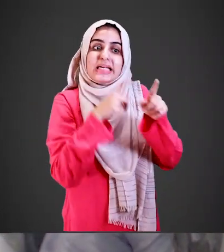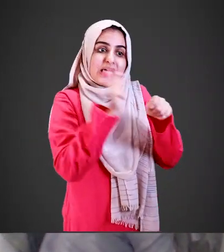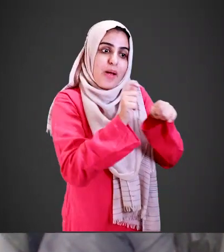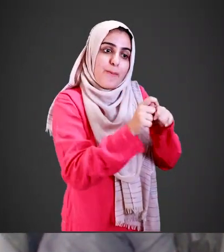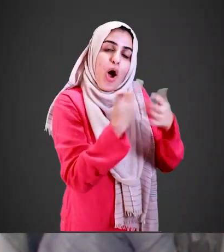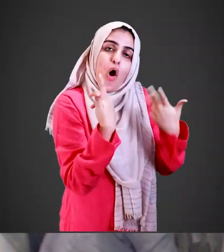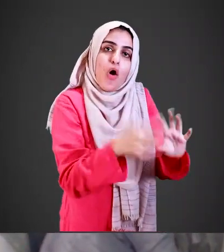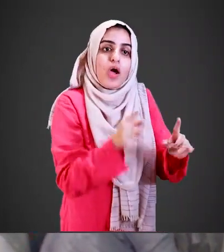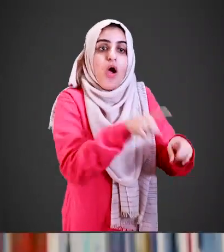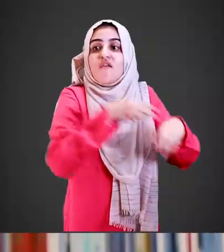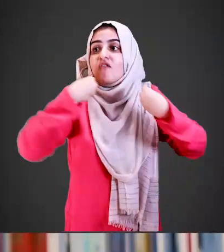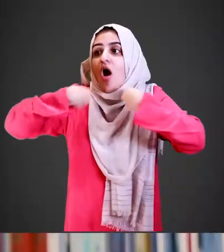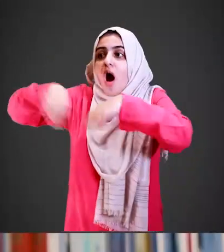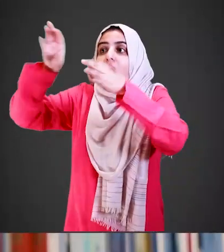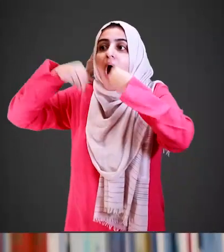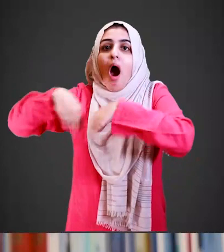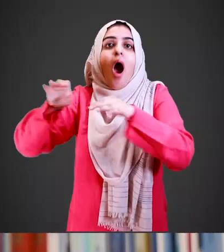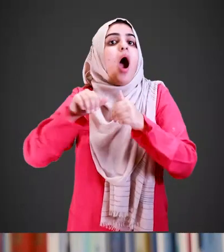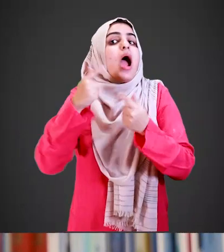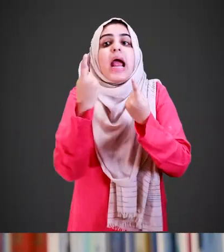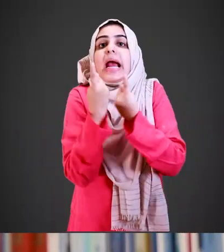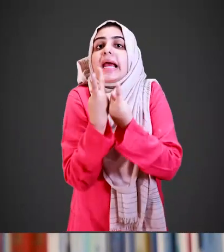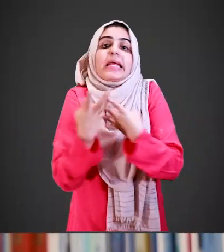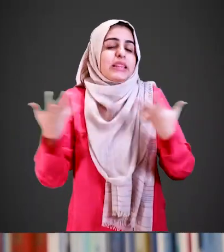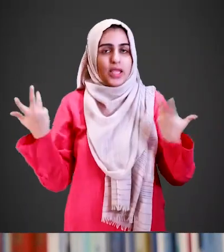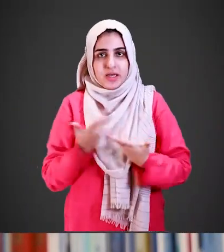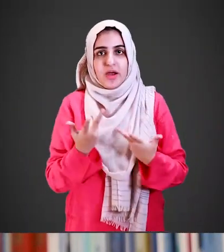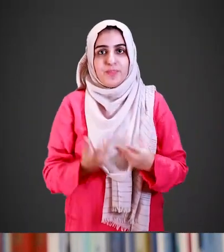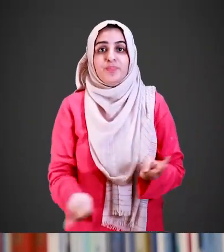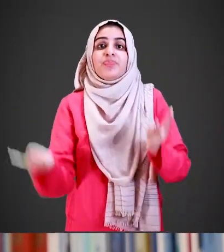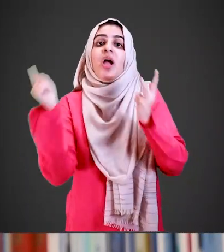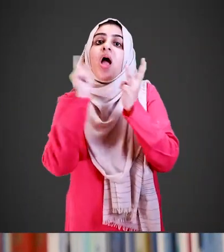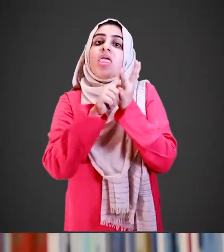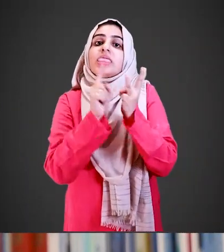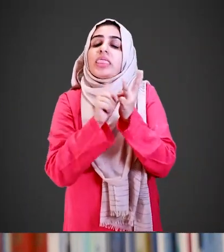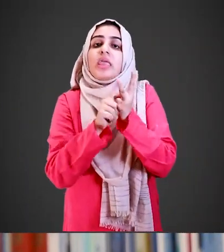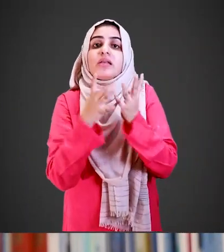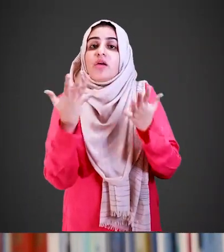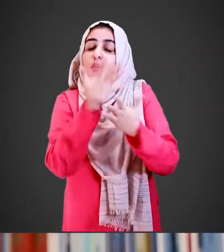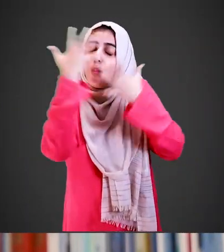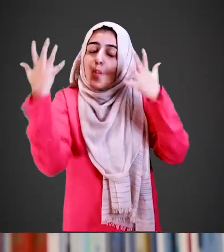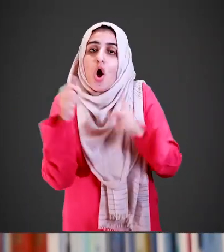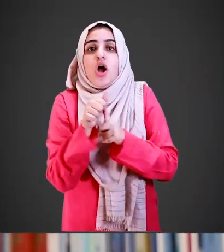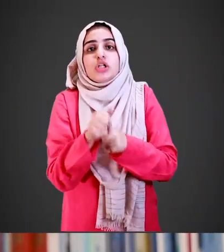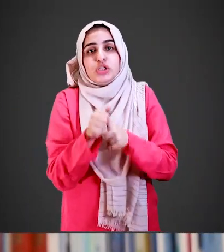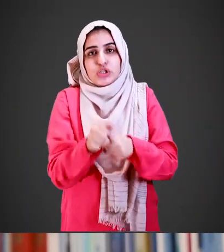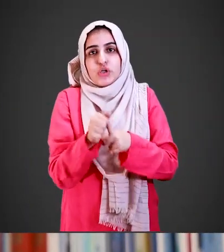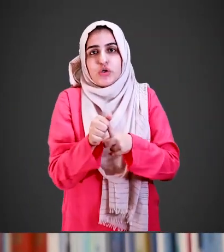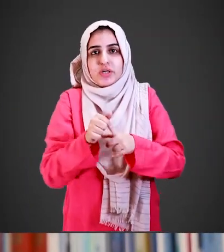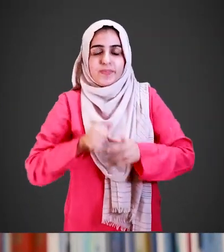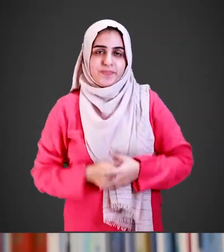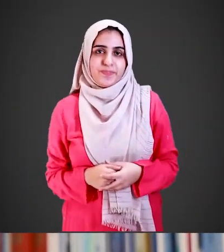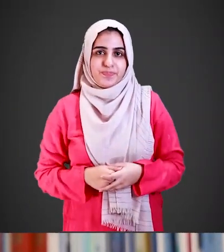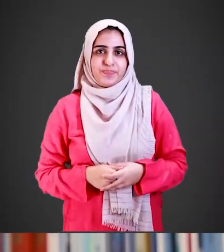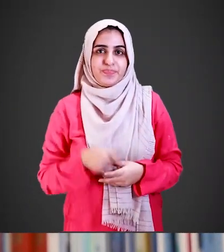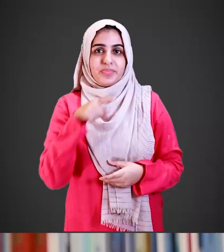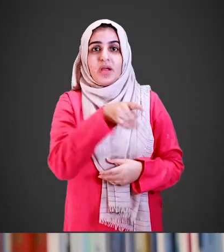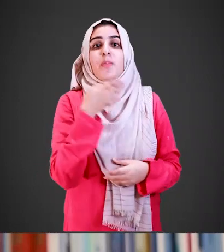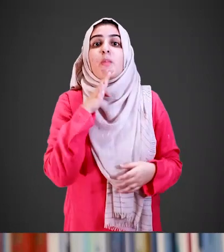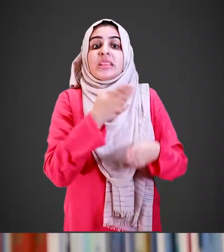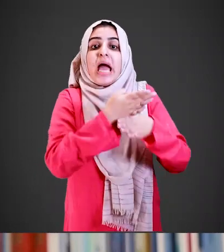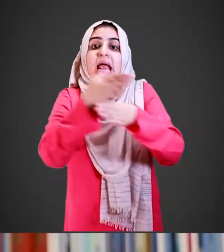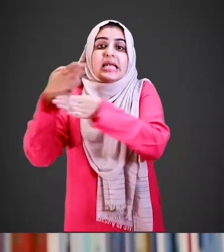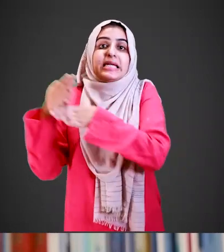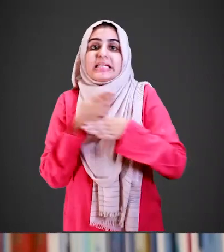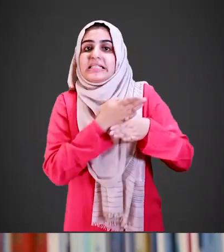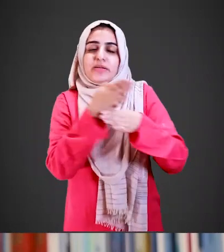क्या खपत है, वो कितनी इस्तेमाल हो रही है। और तीसरा जो आंसर जो बहुत ही इम्पॉर्टेंट है, जिसको कहते हैं